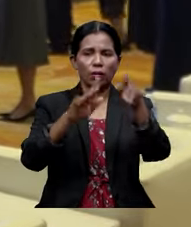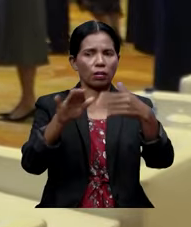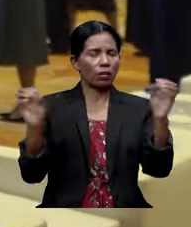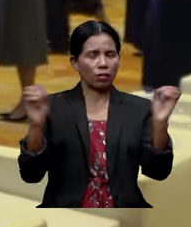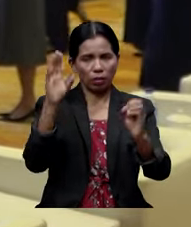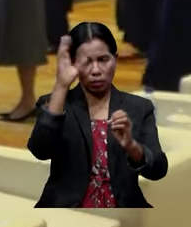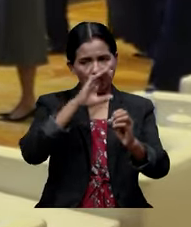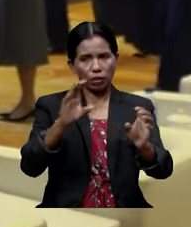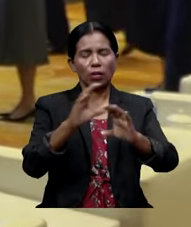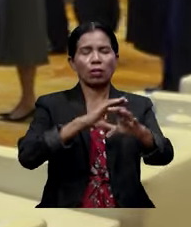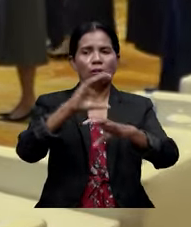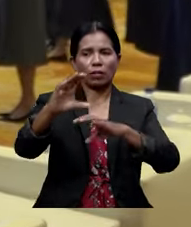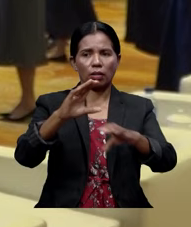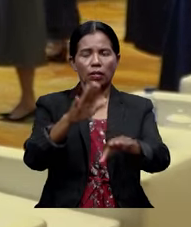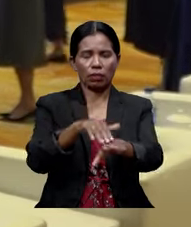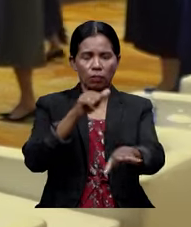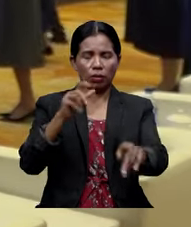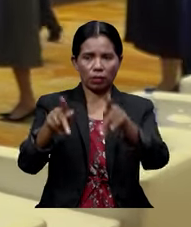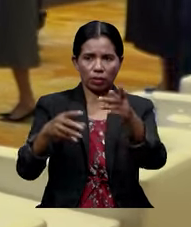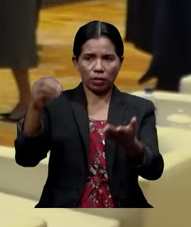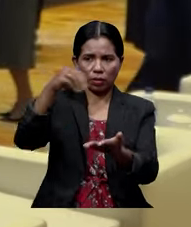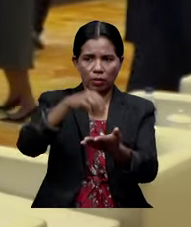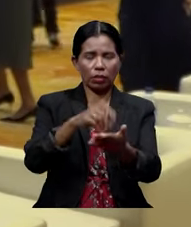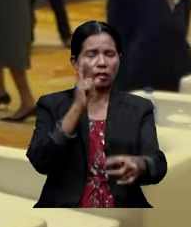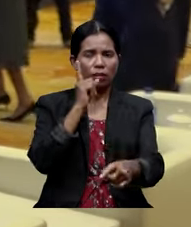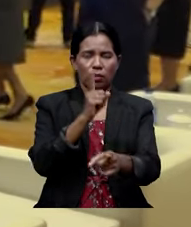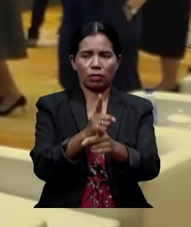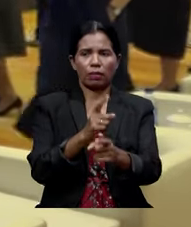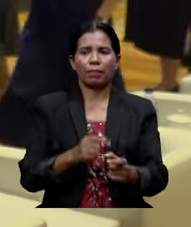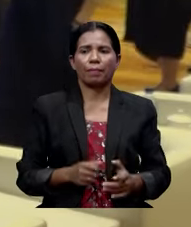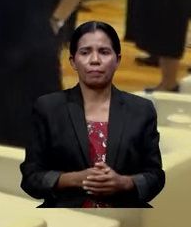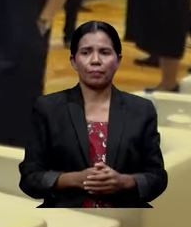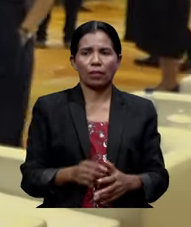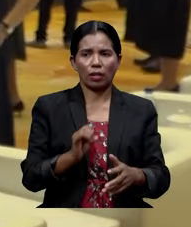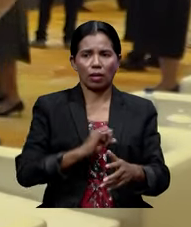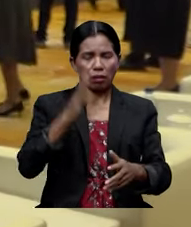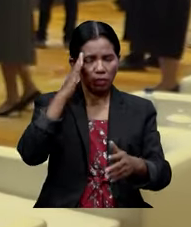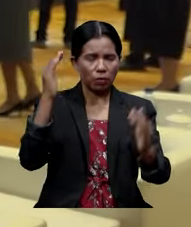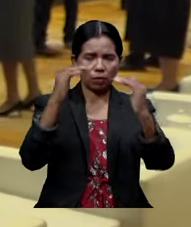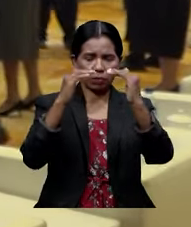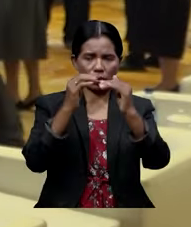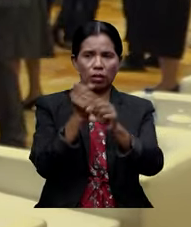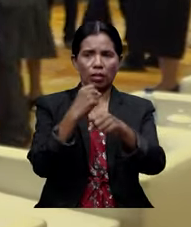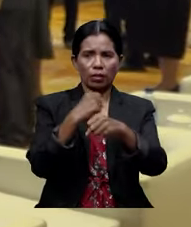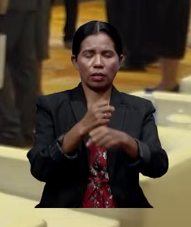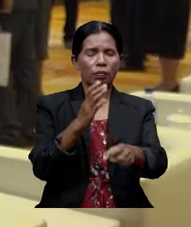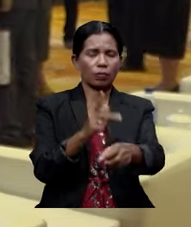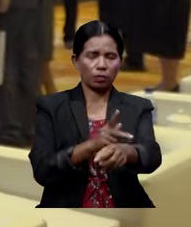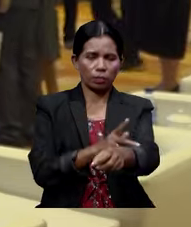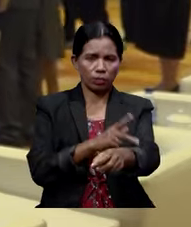μπούκα κομμερσιάντες, ατράει εμβιστημέντους. Δεν την κυκλάρουν τι κέρας, την κλείρουν. Ναι, είπα, είναι φόρουμ σε ρεχάλωνε, α το προμόβει την